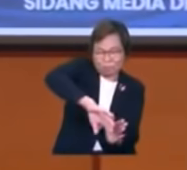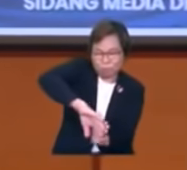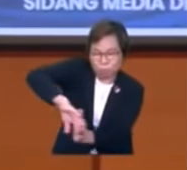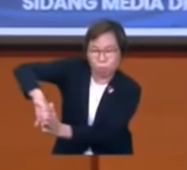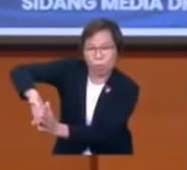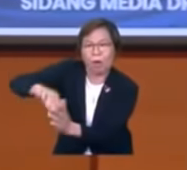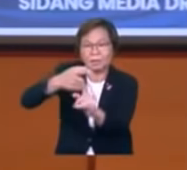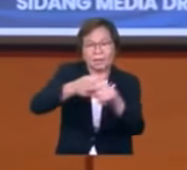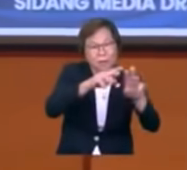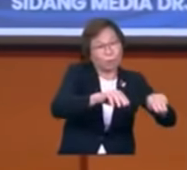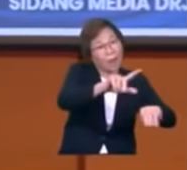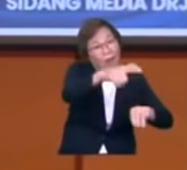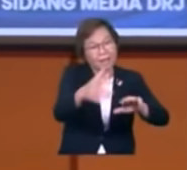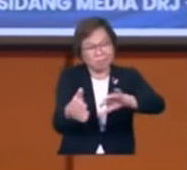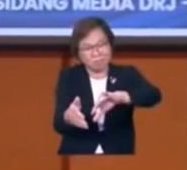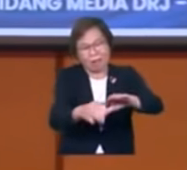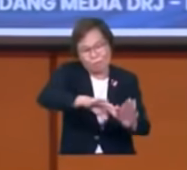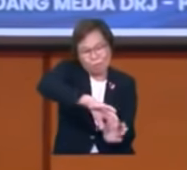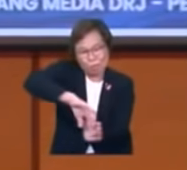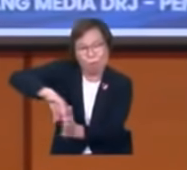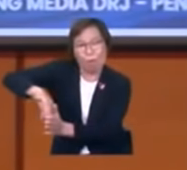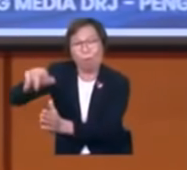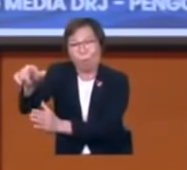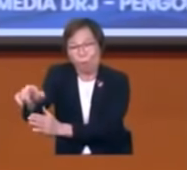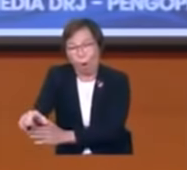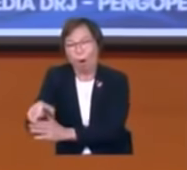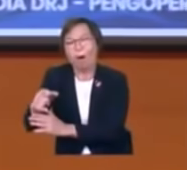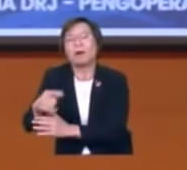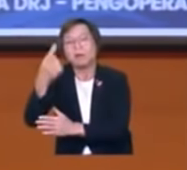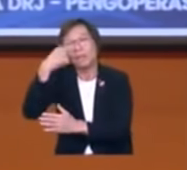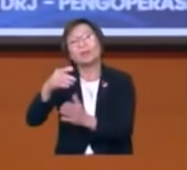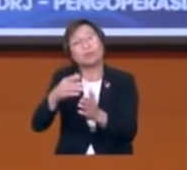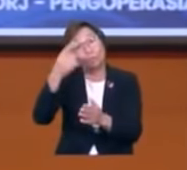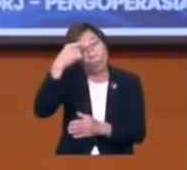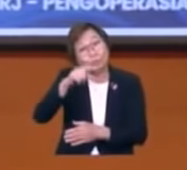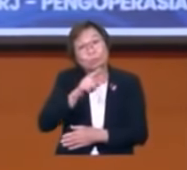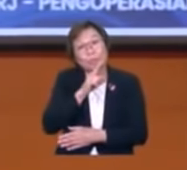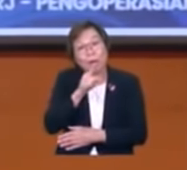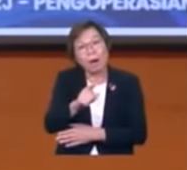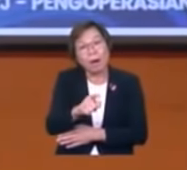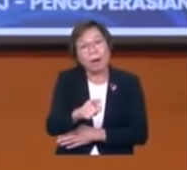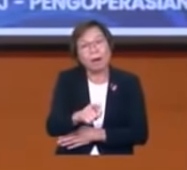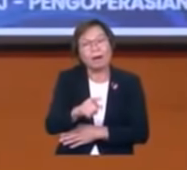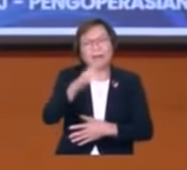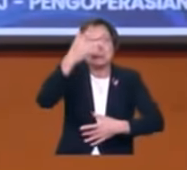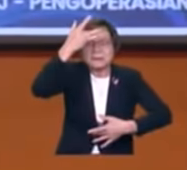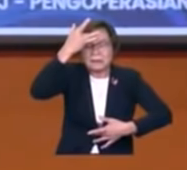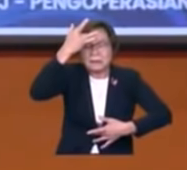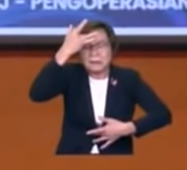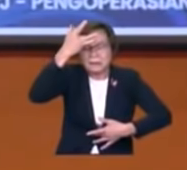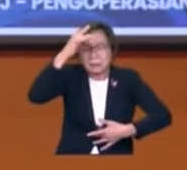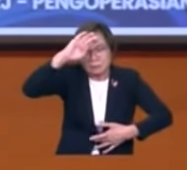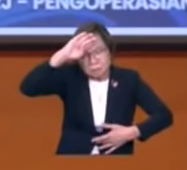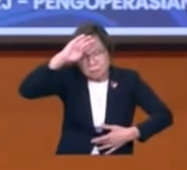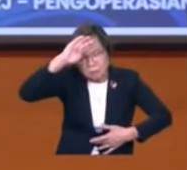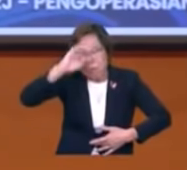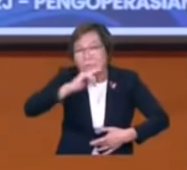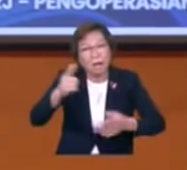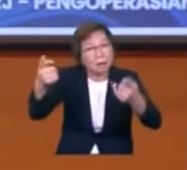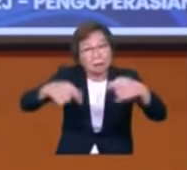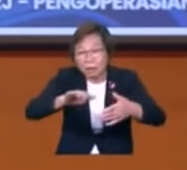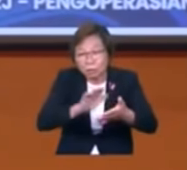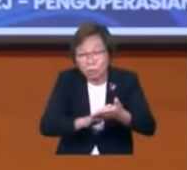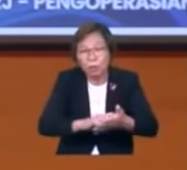murid lain Jadi itu merupakan sebagai Anda berusaha untuk memastikan paya yang bekerja lo tidak datang ke sekolah